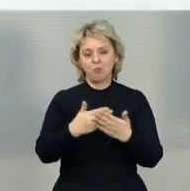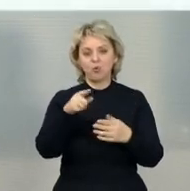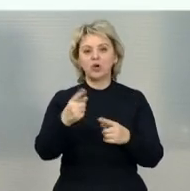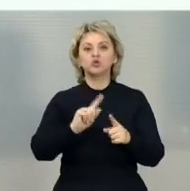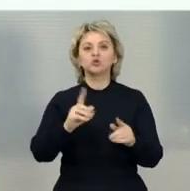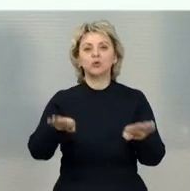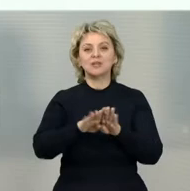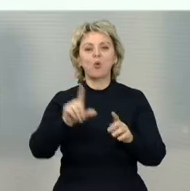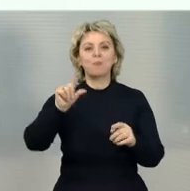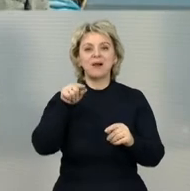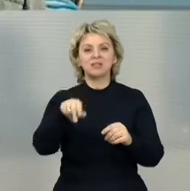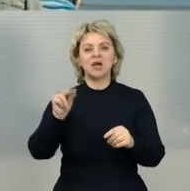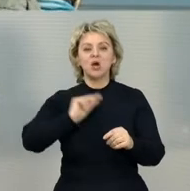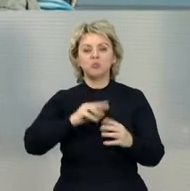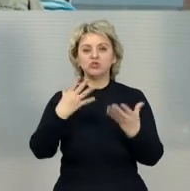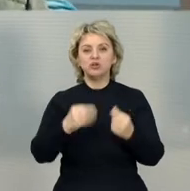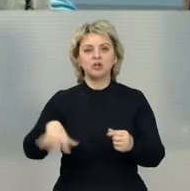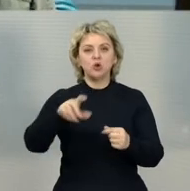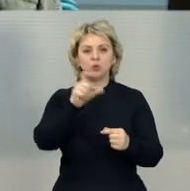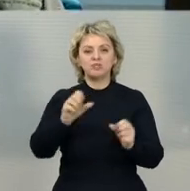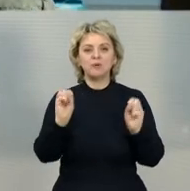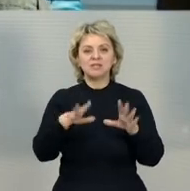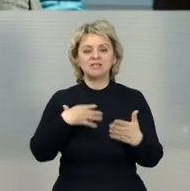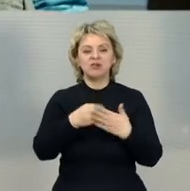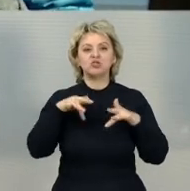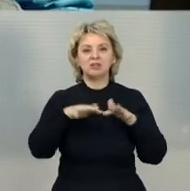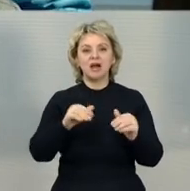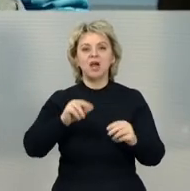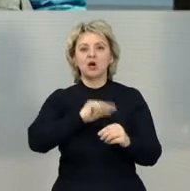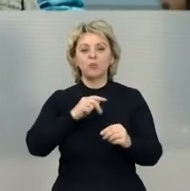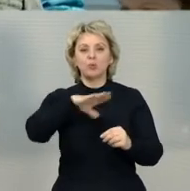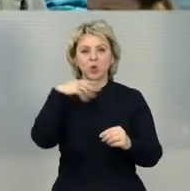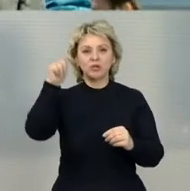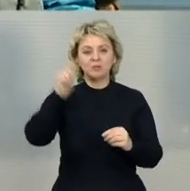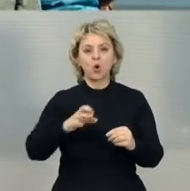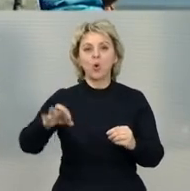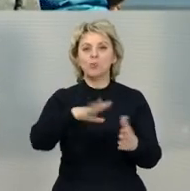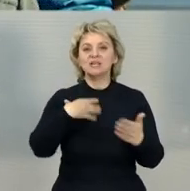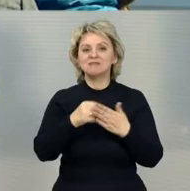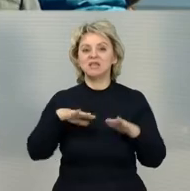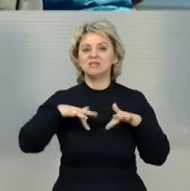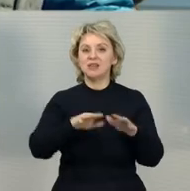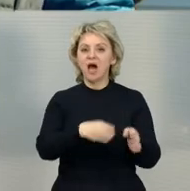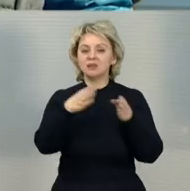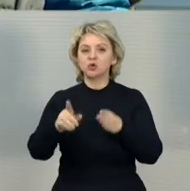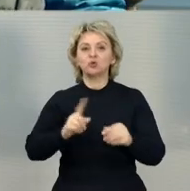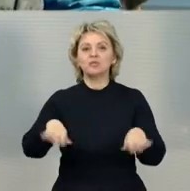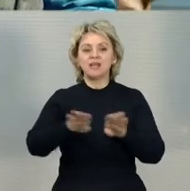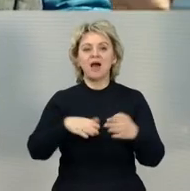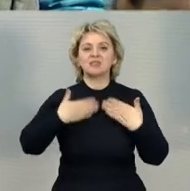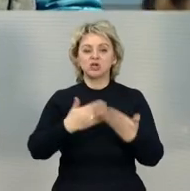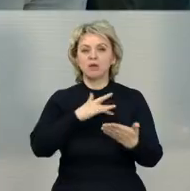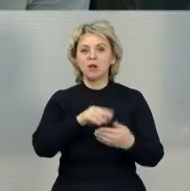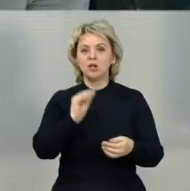Это что такое? Понедельник, рабочий день. Люди побросали дела свои, работу. Многие приехали из области, свои дела отложили. Что за отношение к